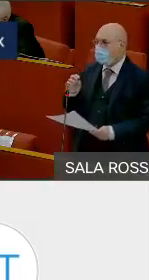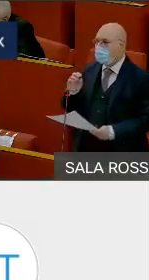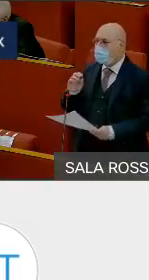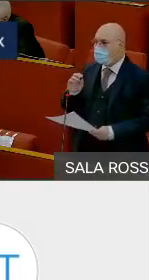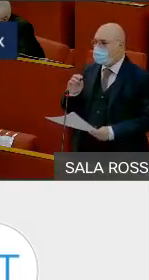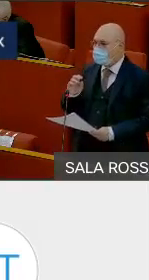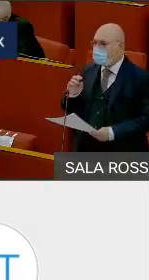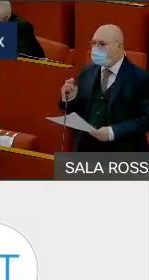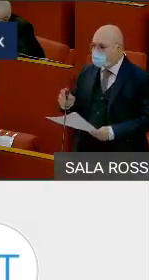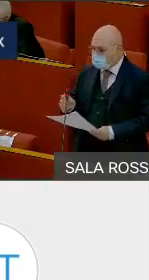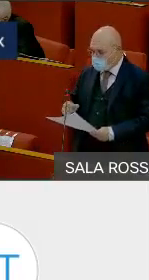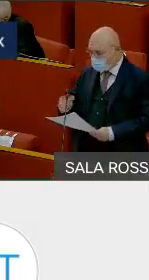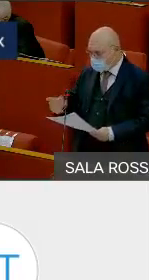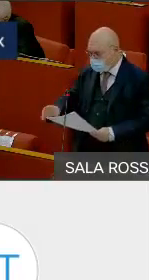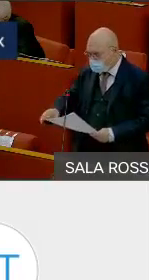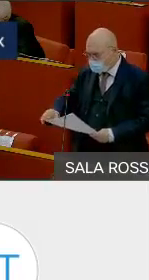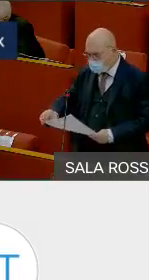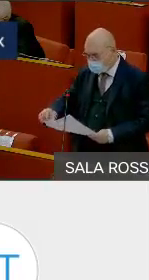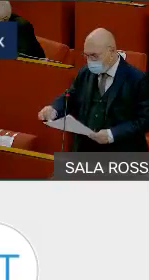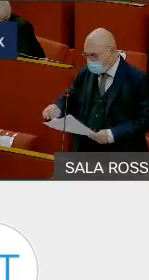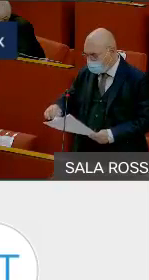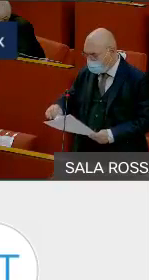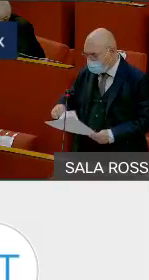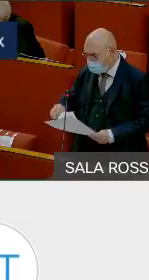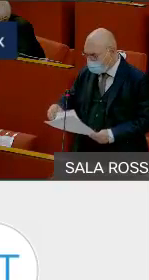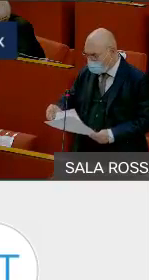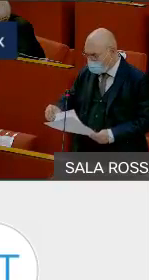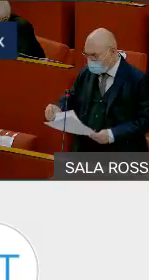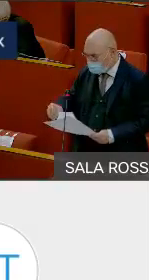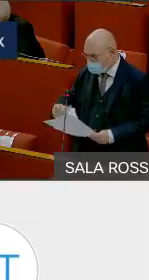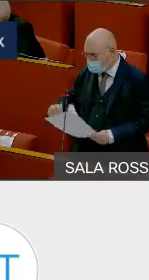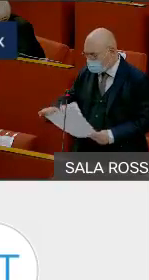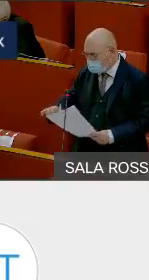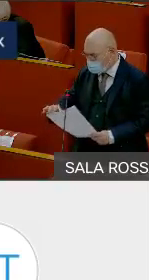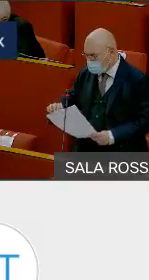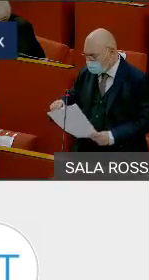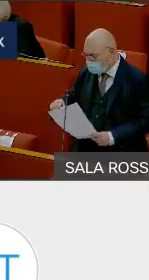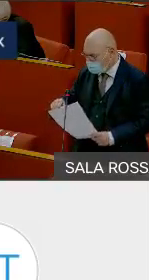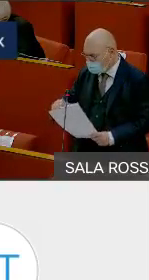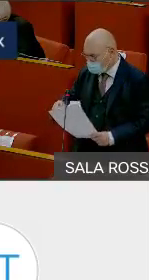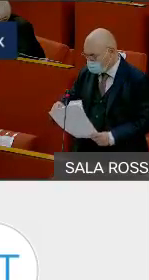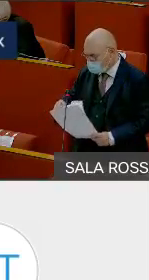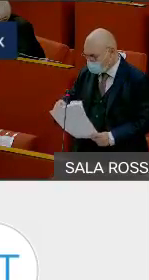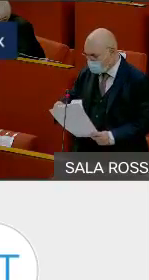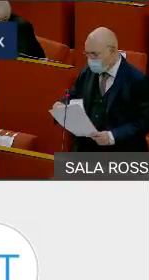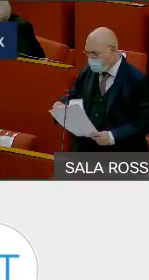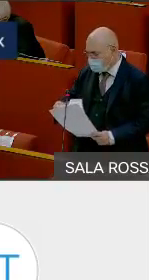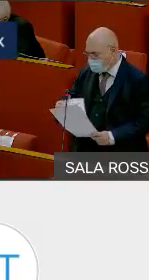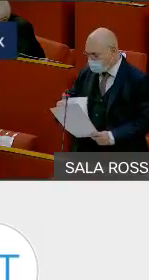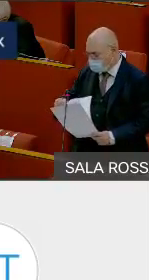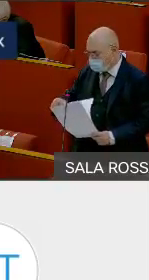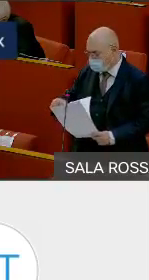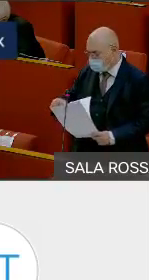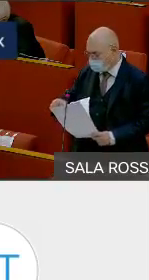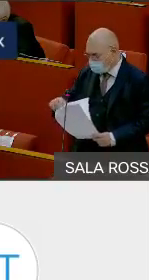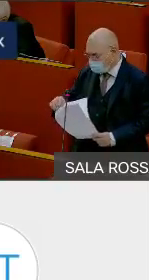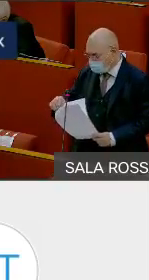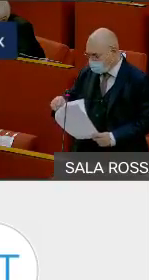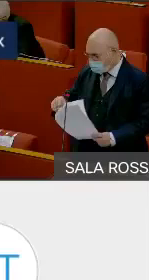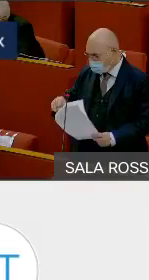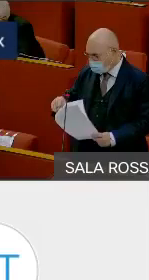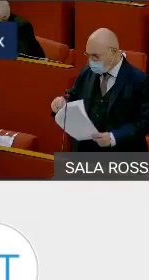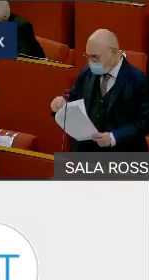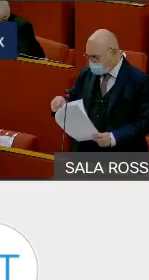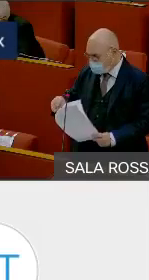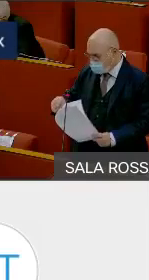un chiarimento attraverso il 2209 211 219